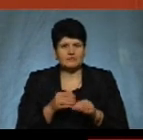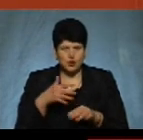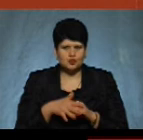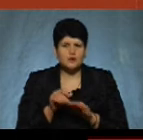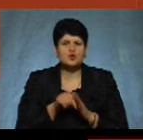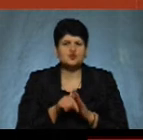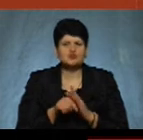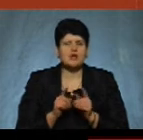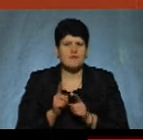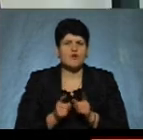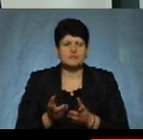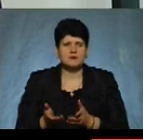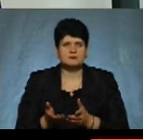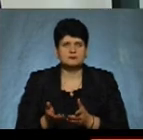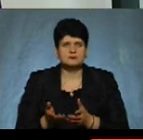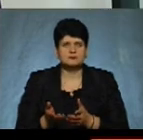суть реформи, яка має відбутися?